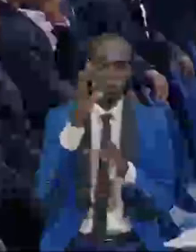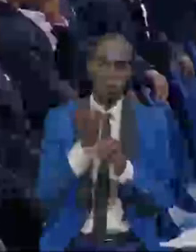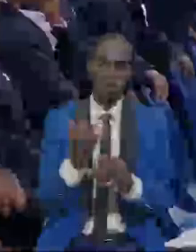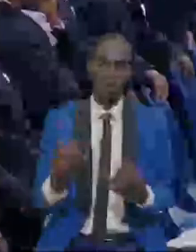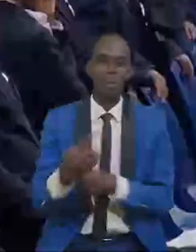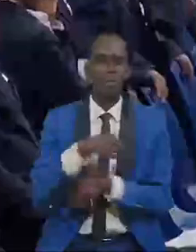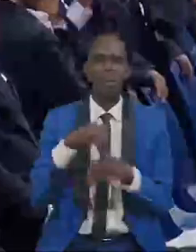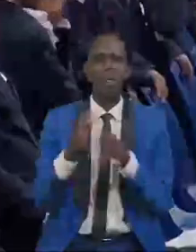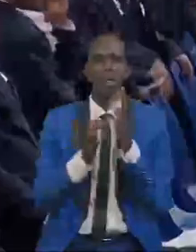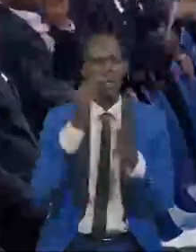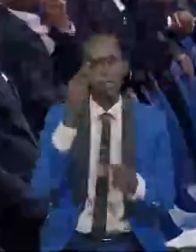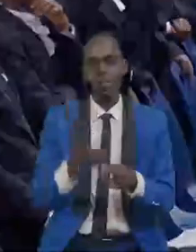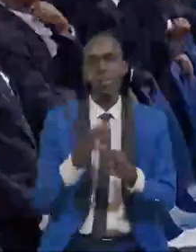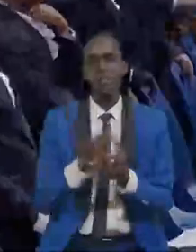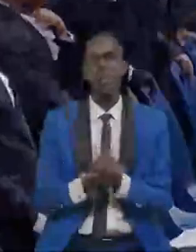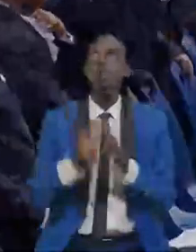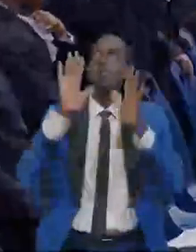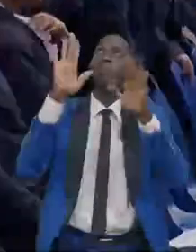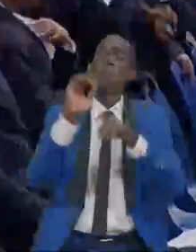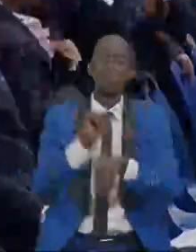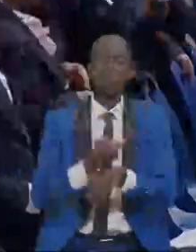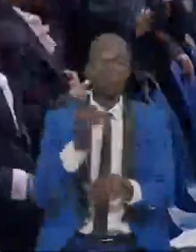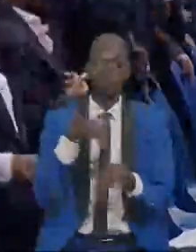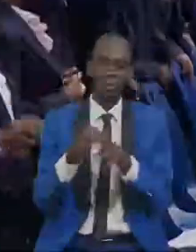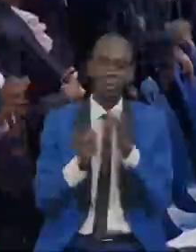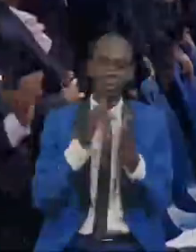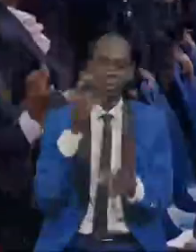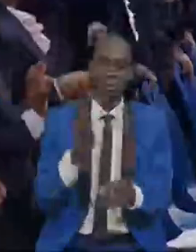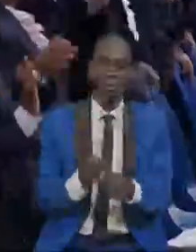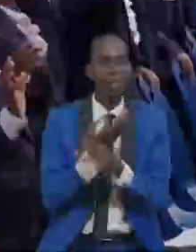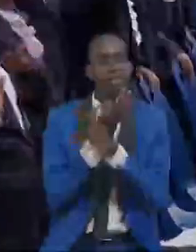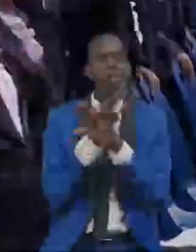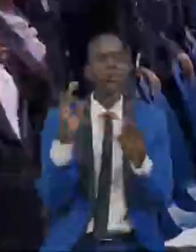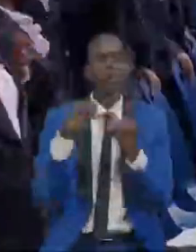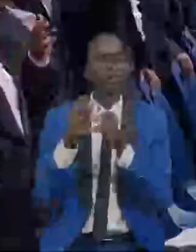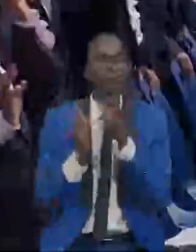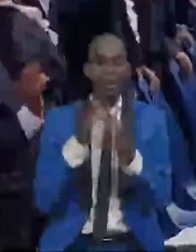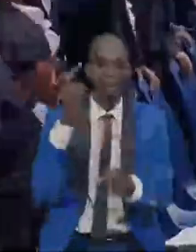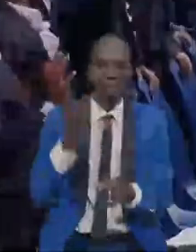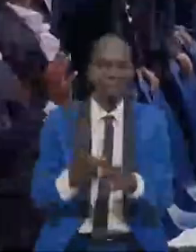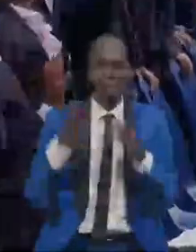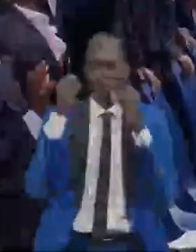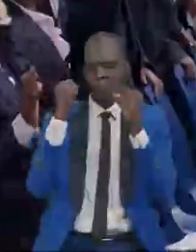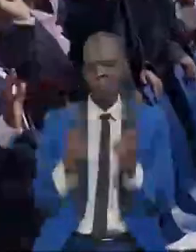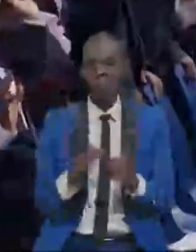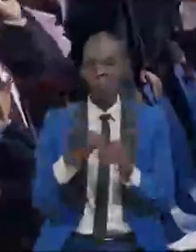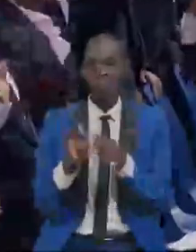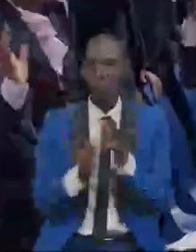l'aurez aujourd'hui au nom de Jésus. Miracle, libération,